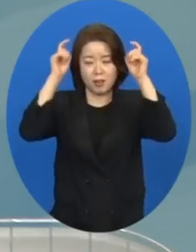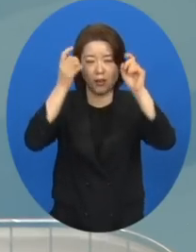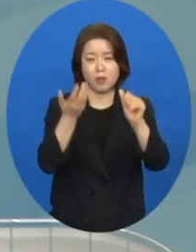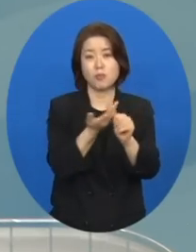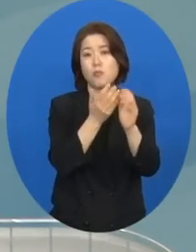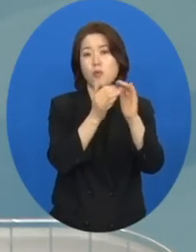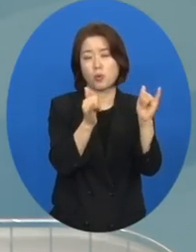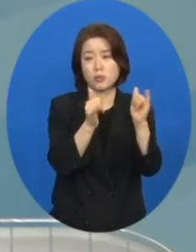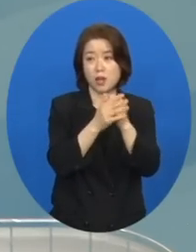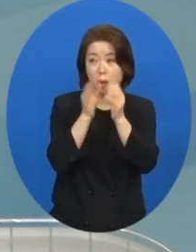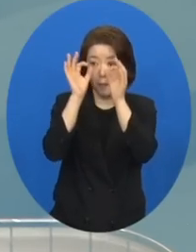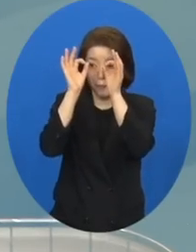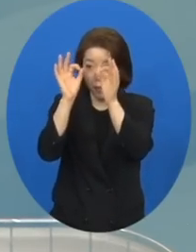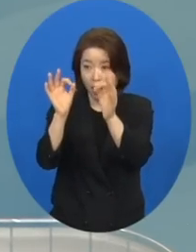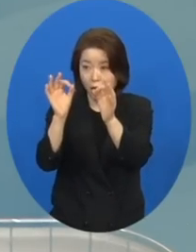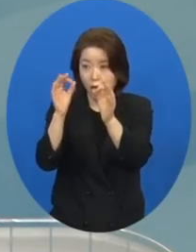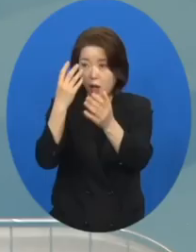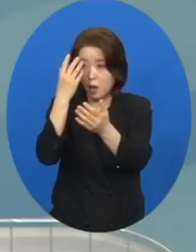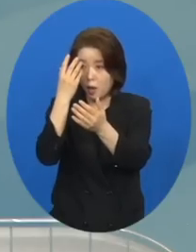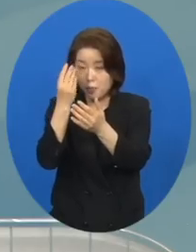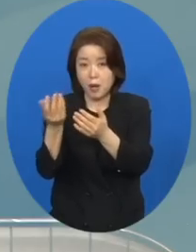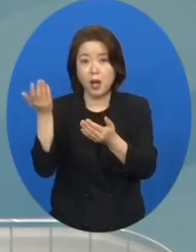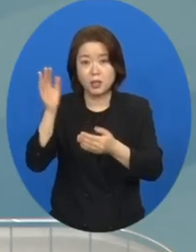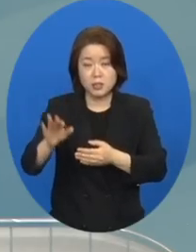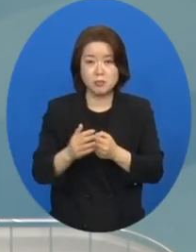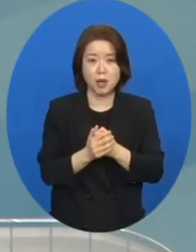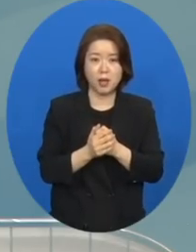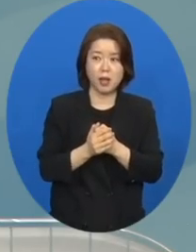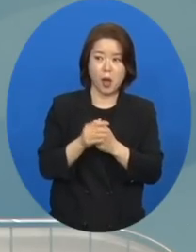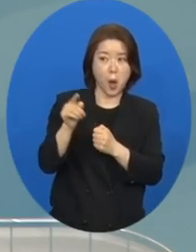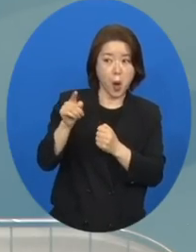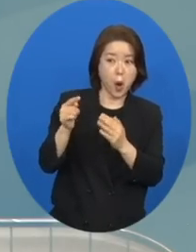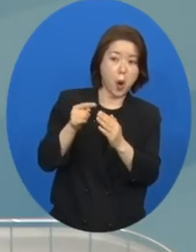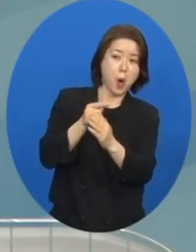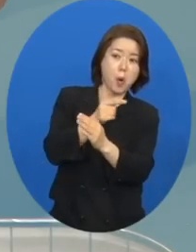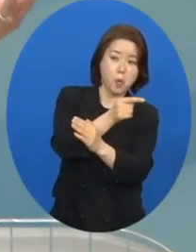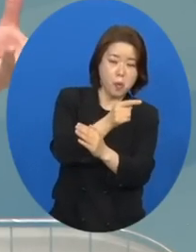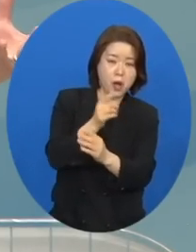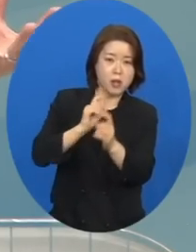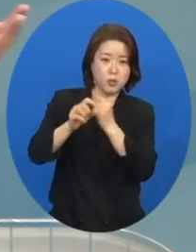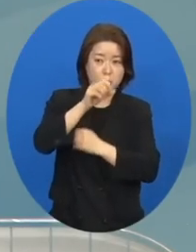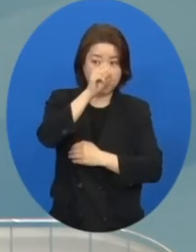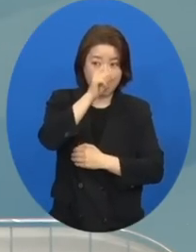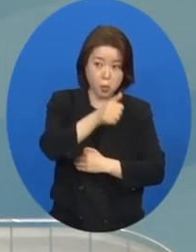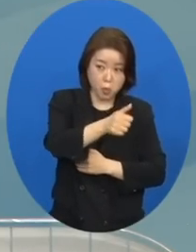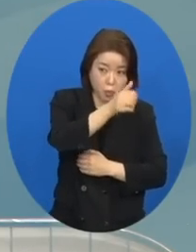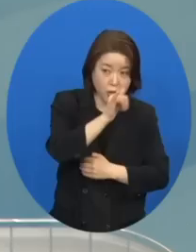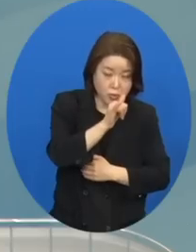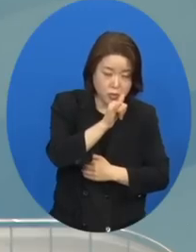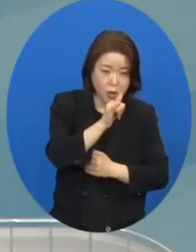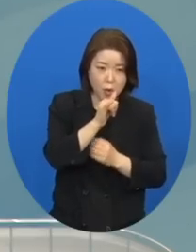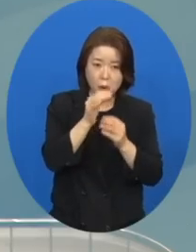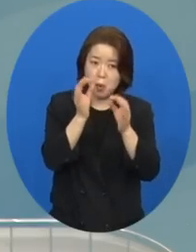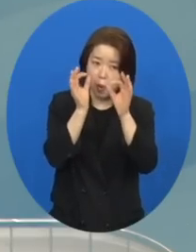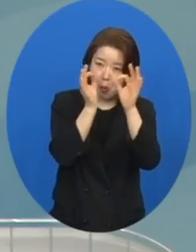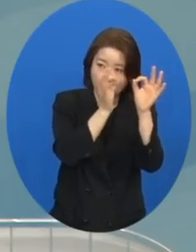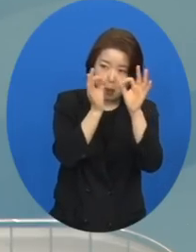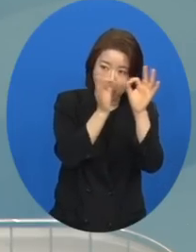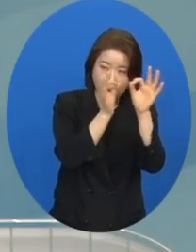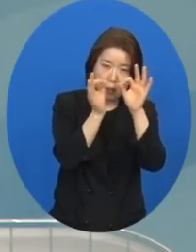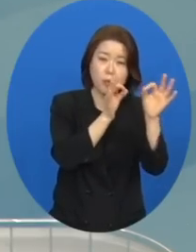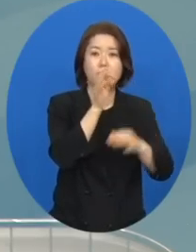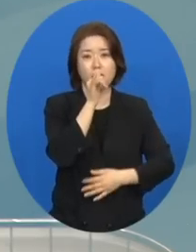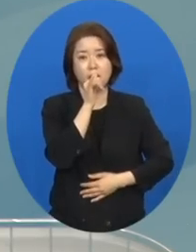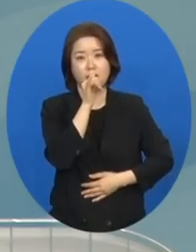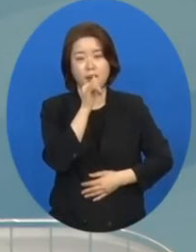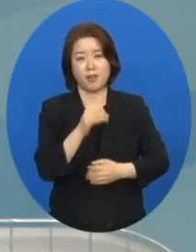보고도 그 다른 곳에 뭔가 더 나은 것이 있지 않을까 기웃거리며 두리번거린다 른 사슬입니다